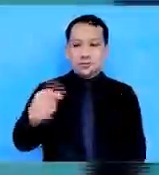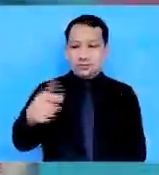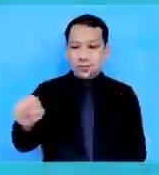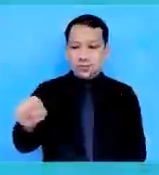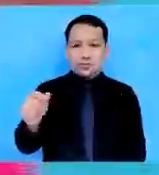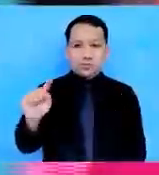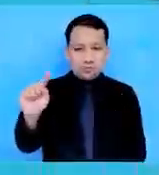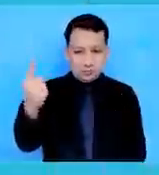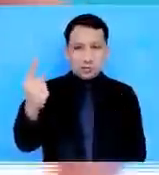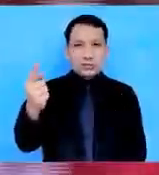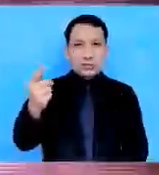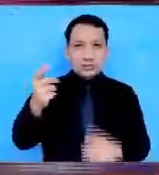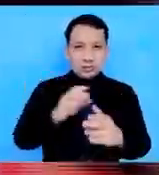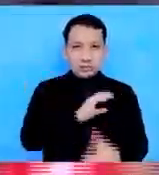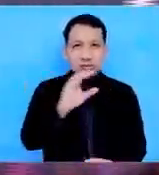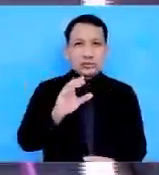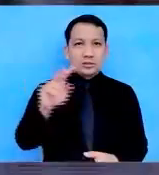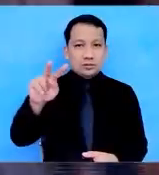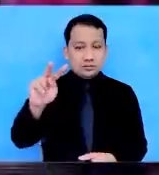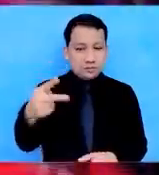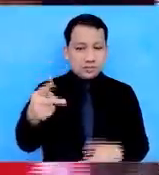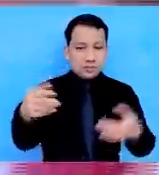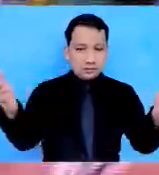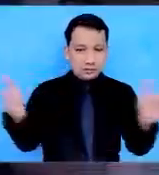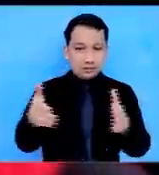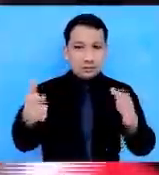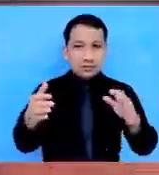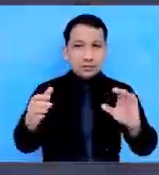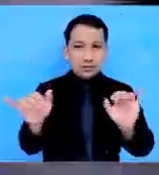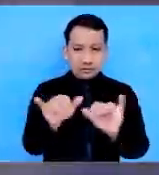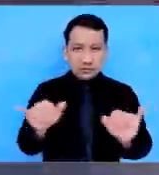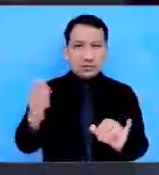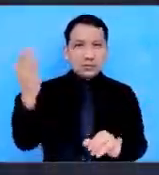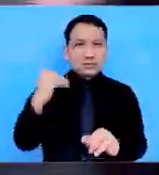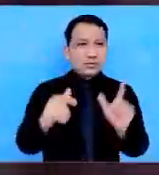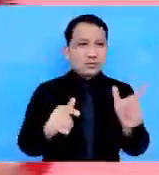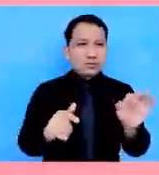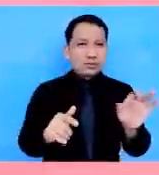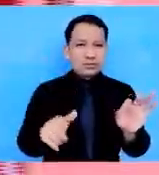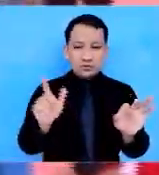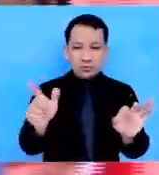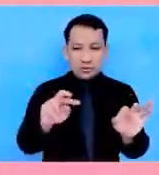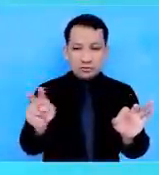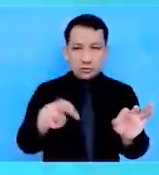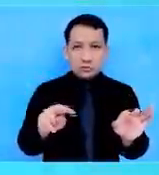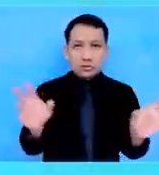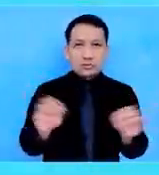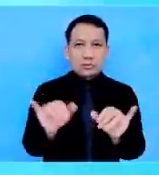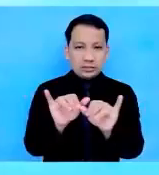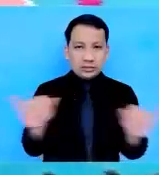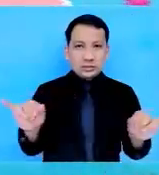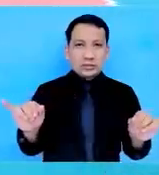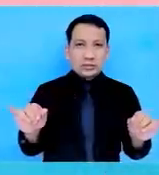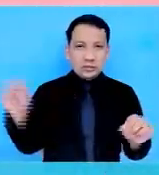crown. Matatanda ang dalawang beses silang nag-finals at kaparehas na conference noong 2019 at 2022, pero parehas din silang tinalo